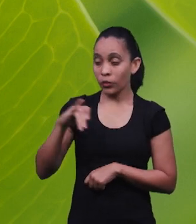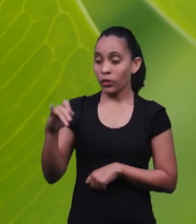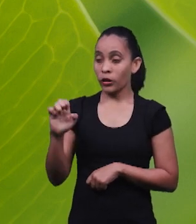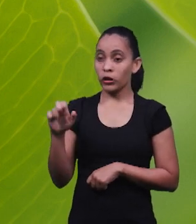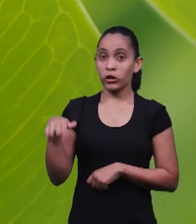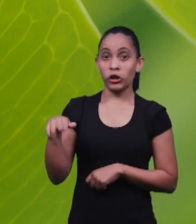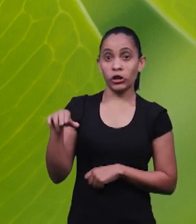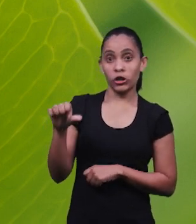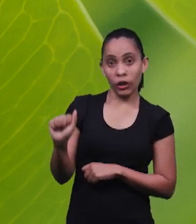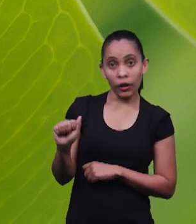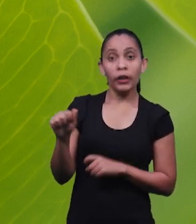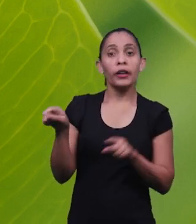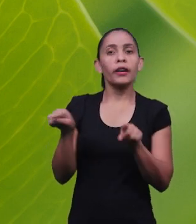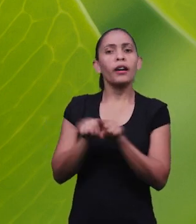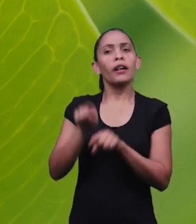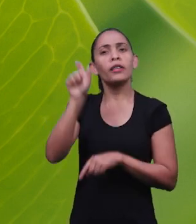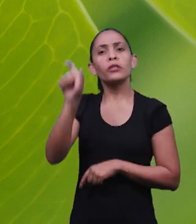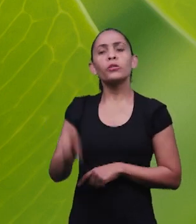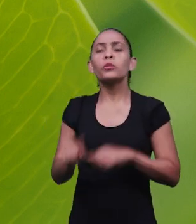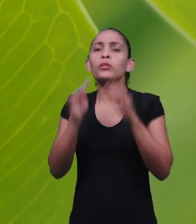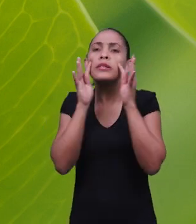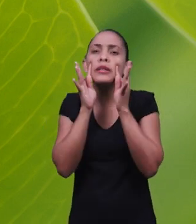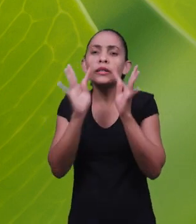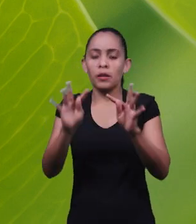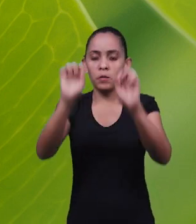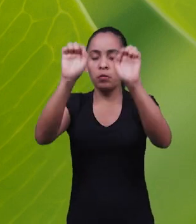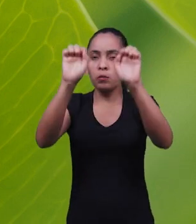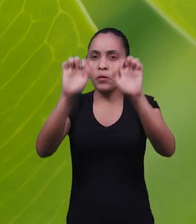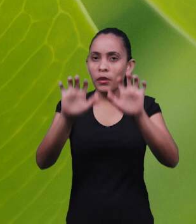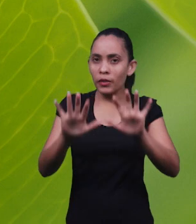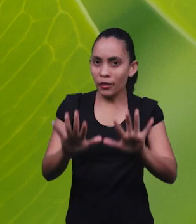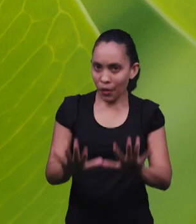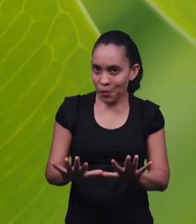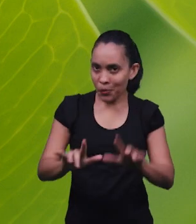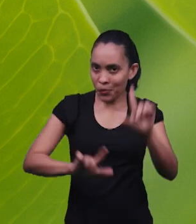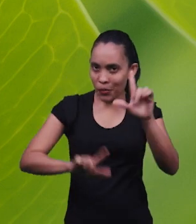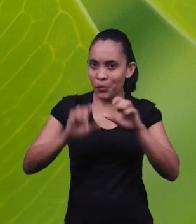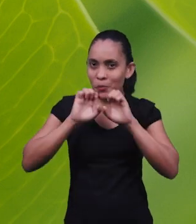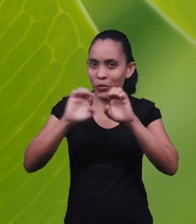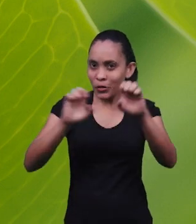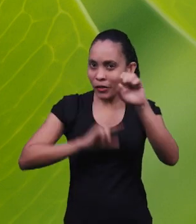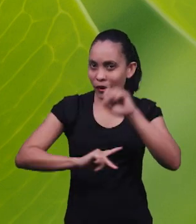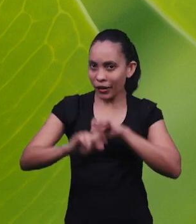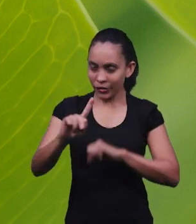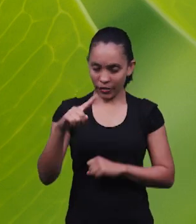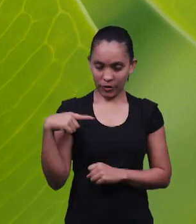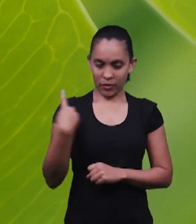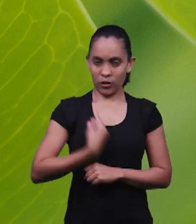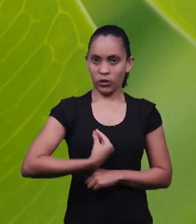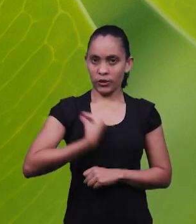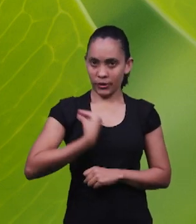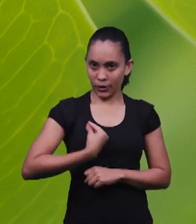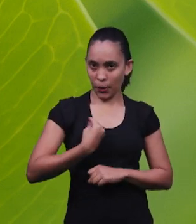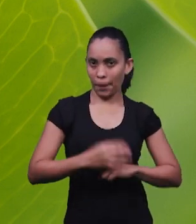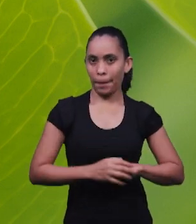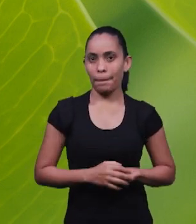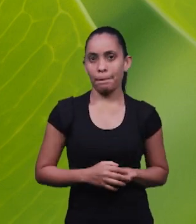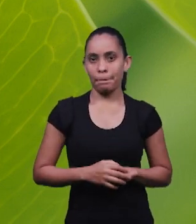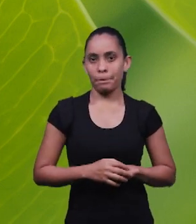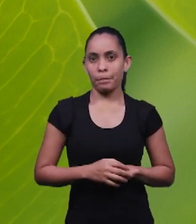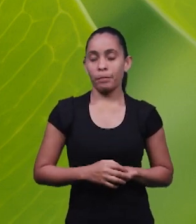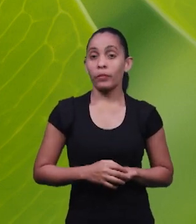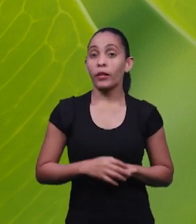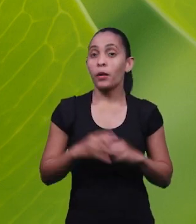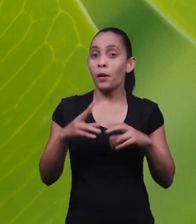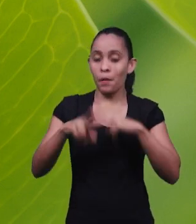dans le brebis du pasteur Jean Anderson. Je suis venu apporter un petit témoignage sur la bénédiction qu'est la programmation